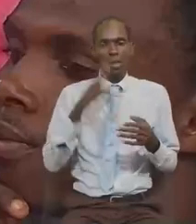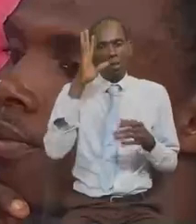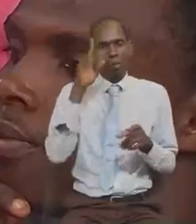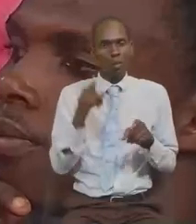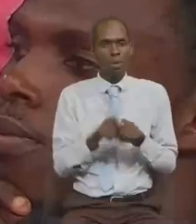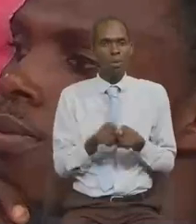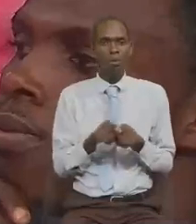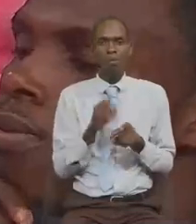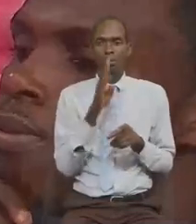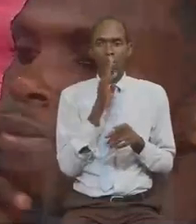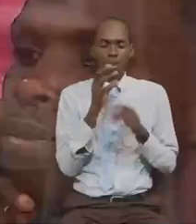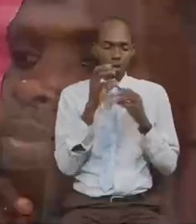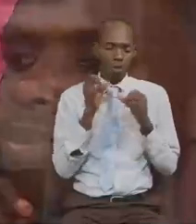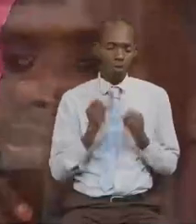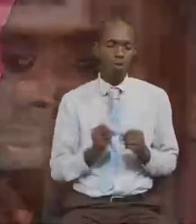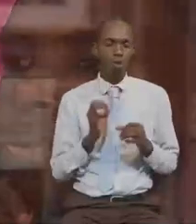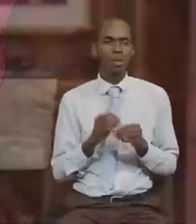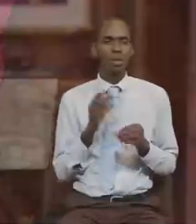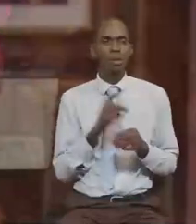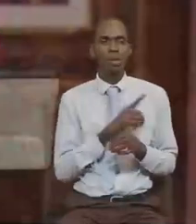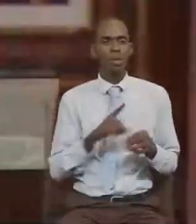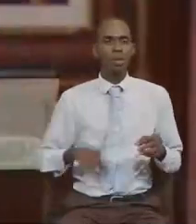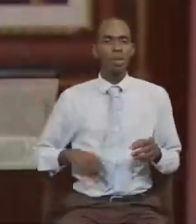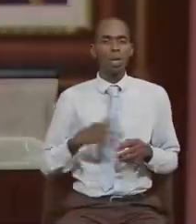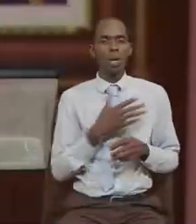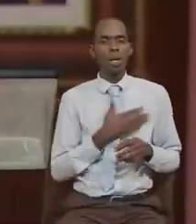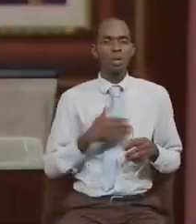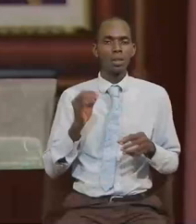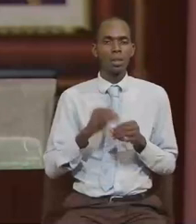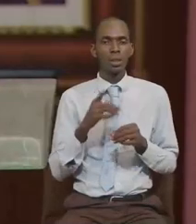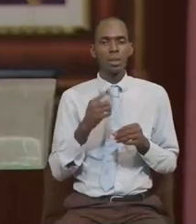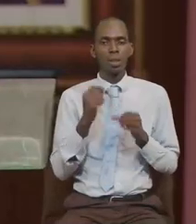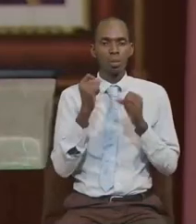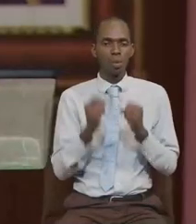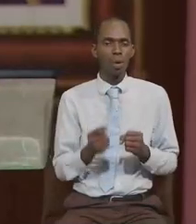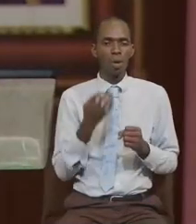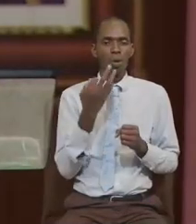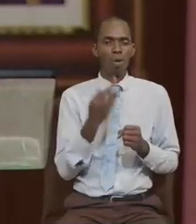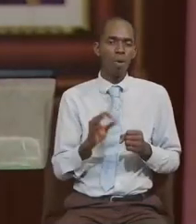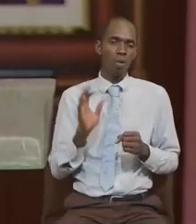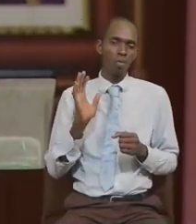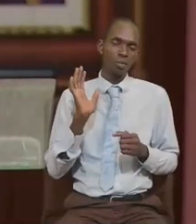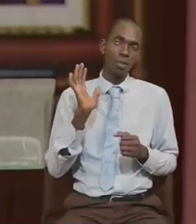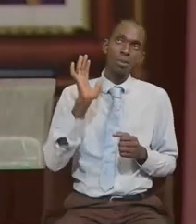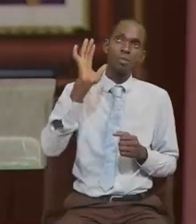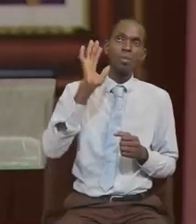fortifiez-vous dans le Seigneur. Et par sa force toute puissante. Et par sa force toute